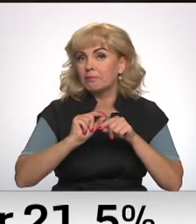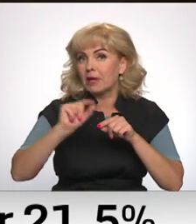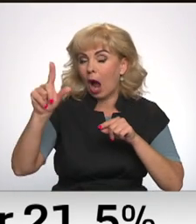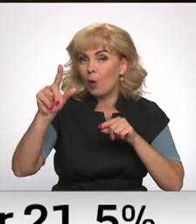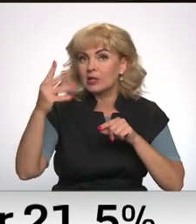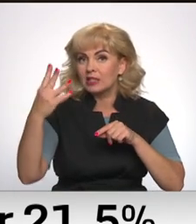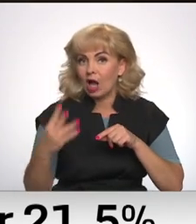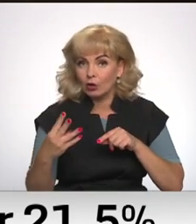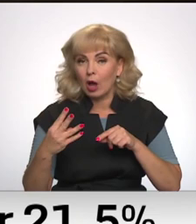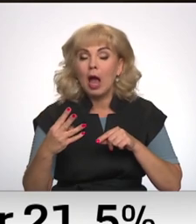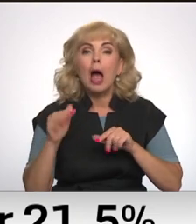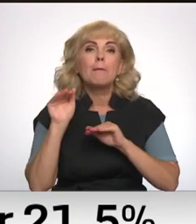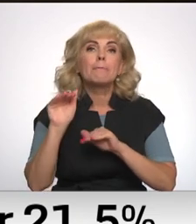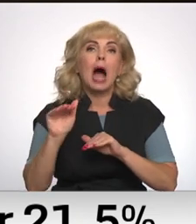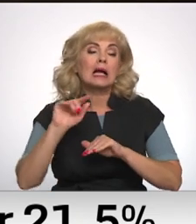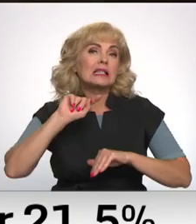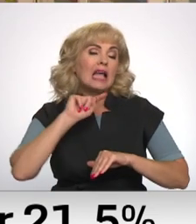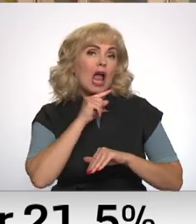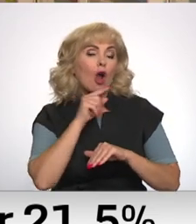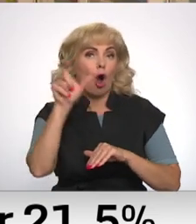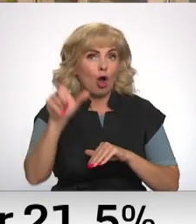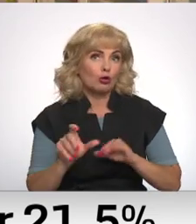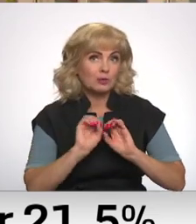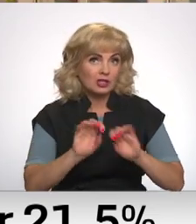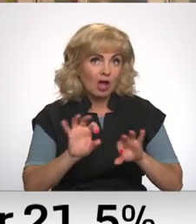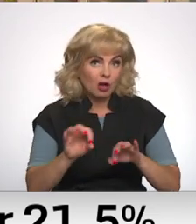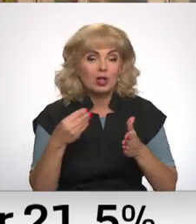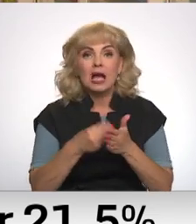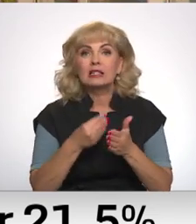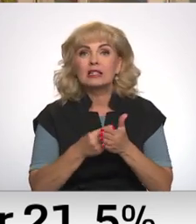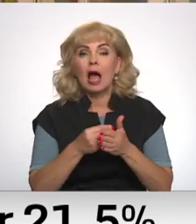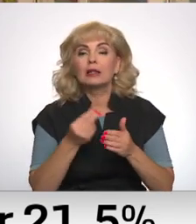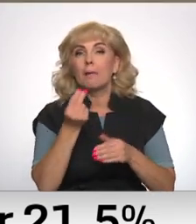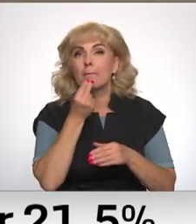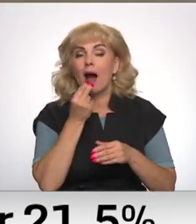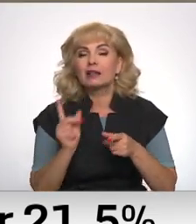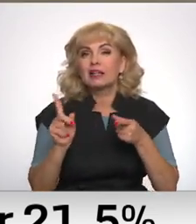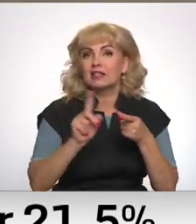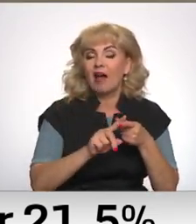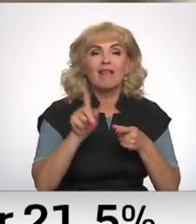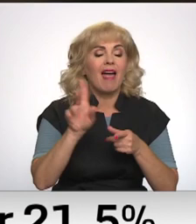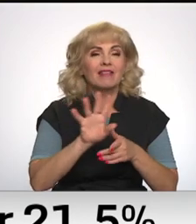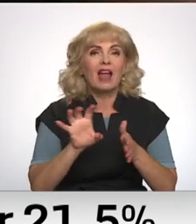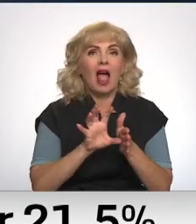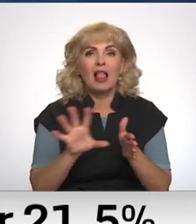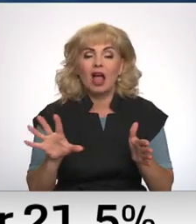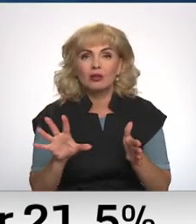SEB bankas ekonomists Dainis Gašpuitis norāda, ka cenu kāpums pārtikai ir saistīts ne tikai ar energoresursu cenām.